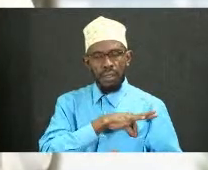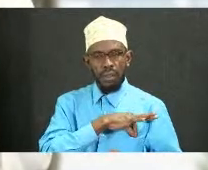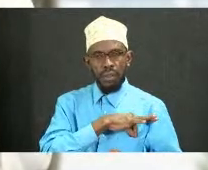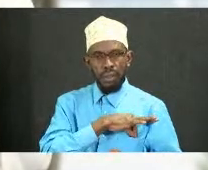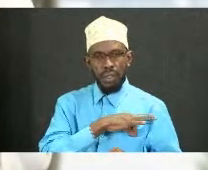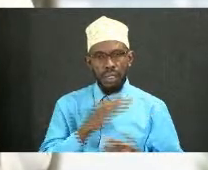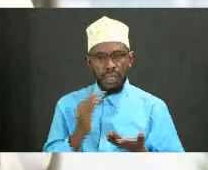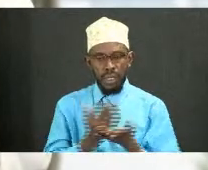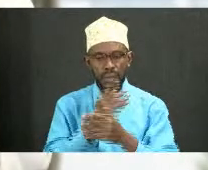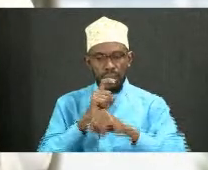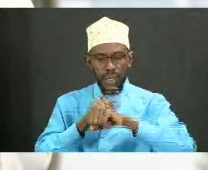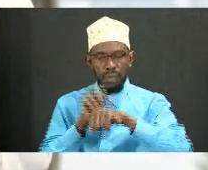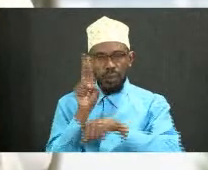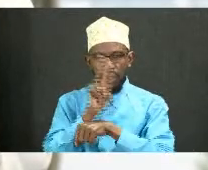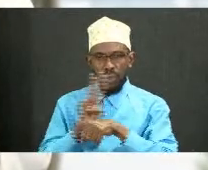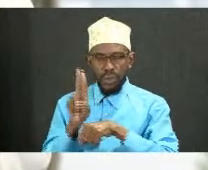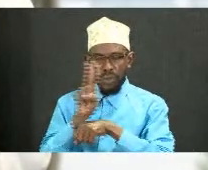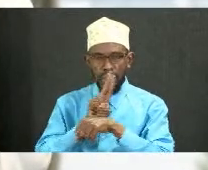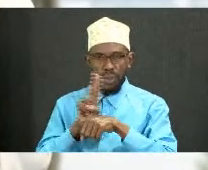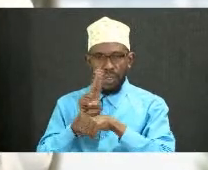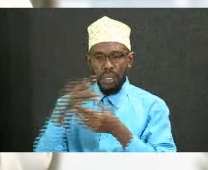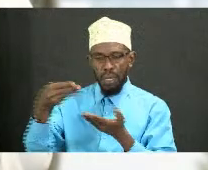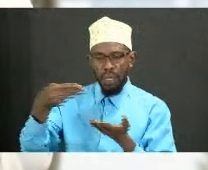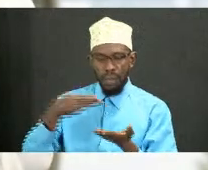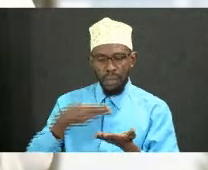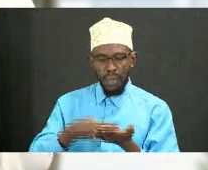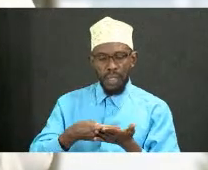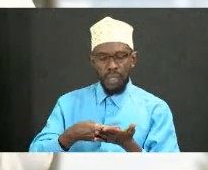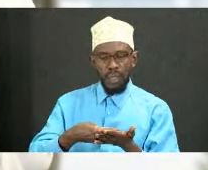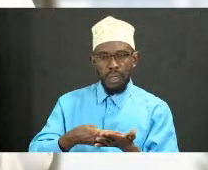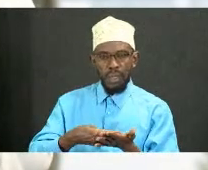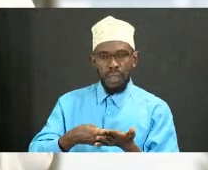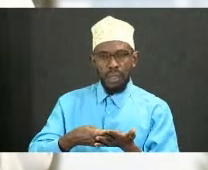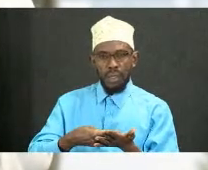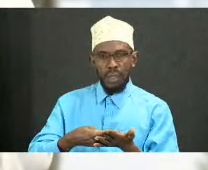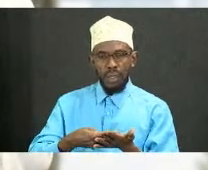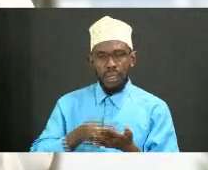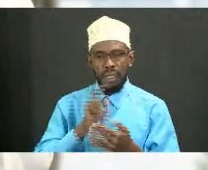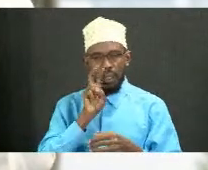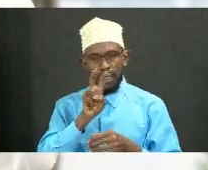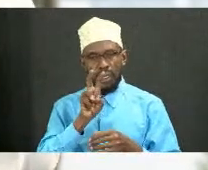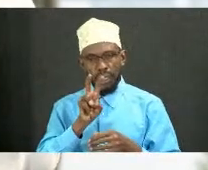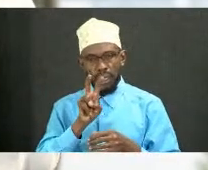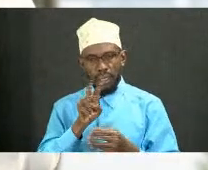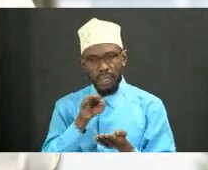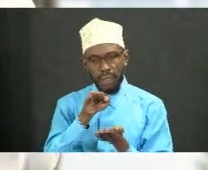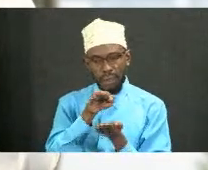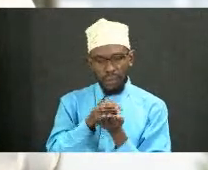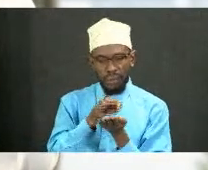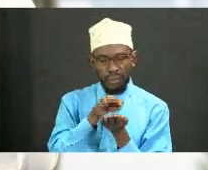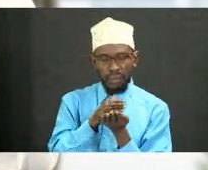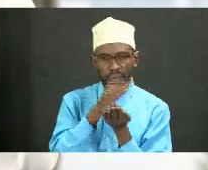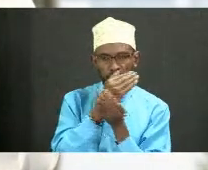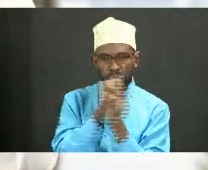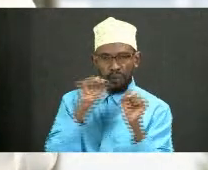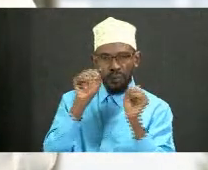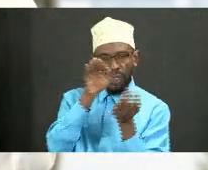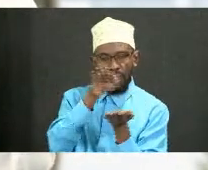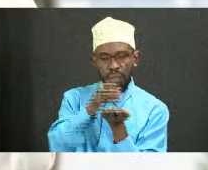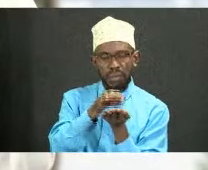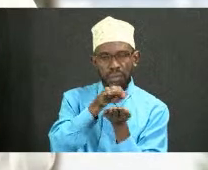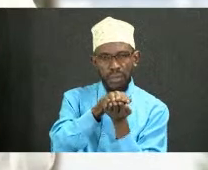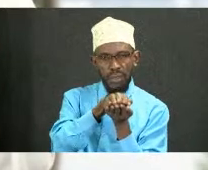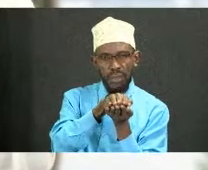nyingine vitu ambavyo tunatumia ama tunanunua sisi, tunaona kama ni investment, kwamba